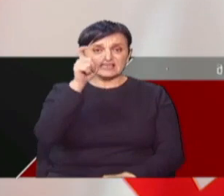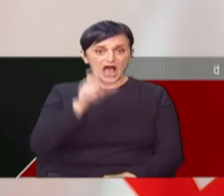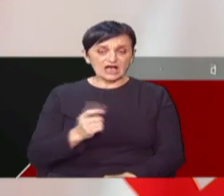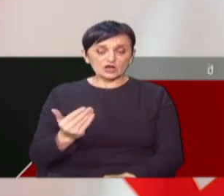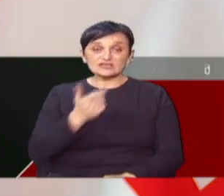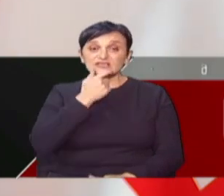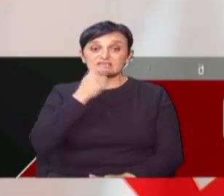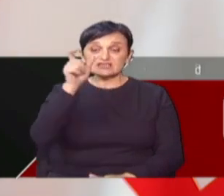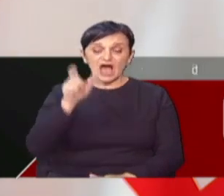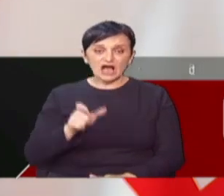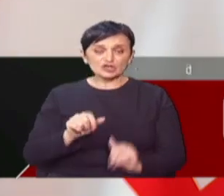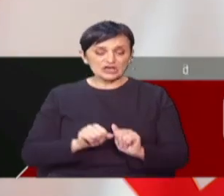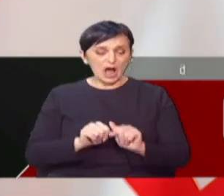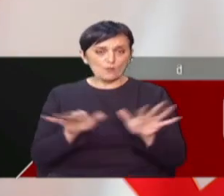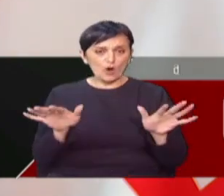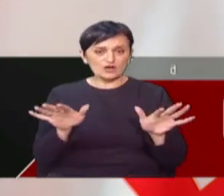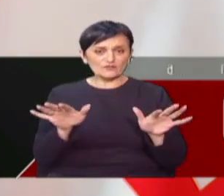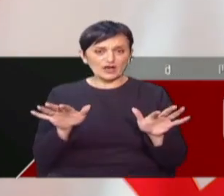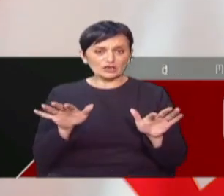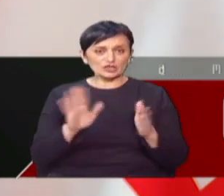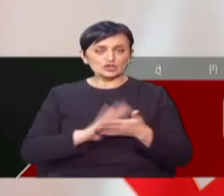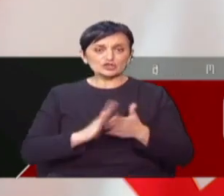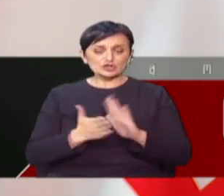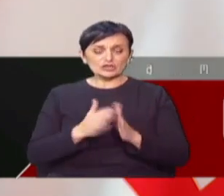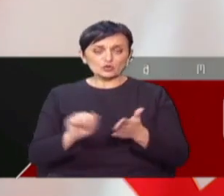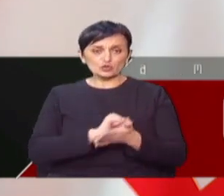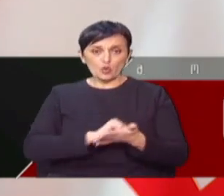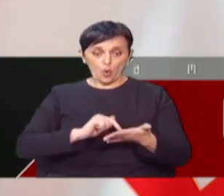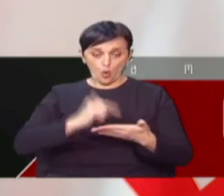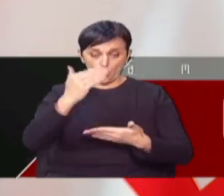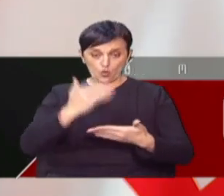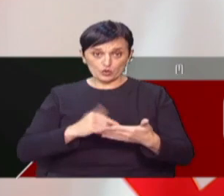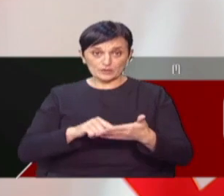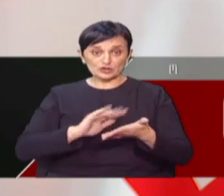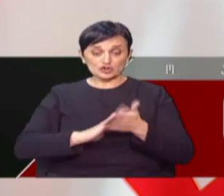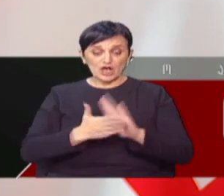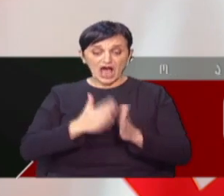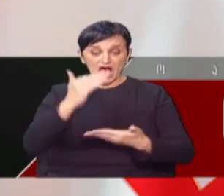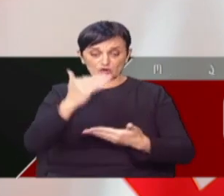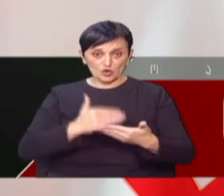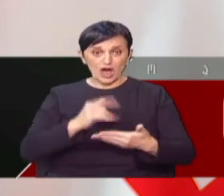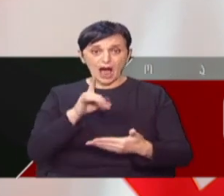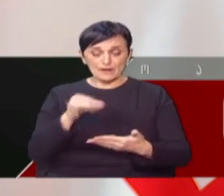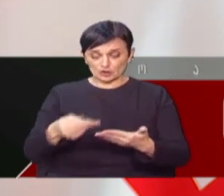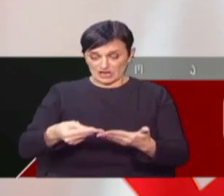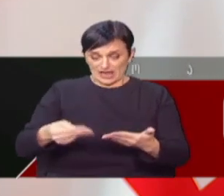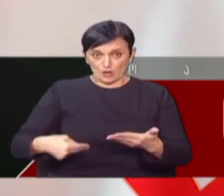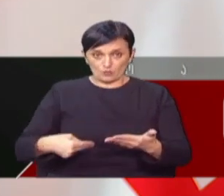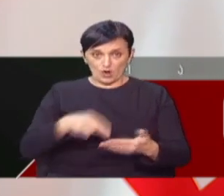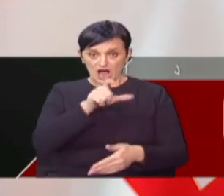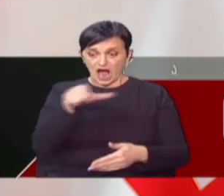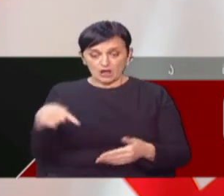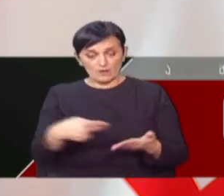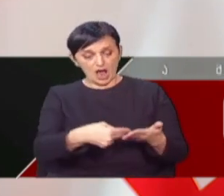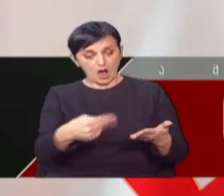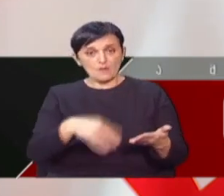Mikhail Saakashvili bakam uakvekna შეთანხმების დოკუმენტი. Ამ შეთანხმების დოკუმენტს ლევან ხაბეშვილმა მოაწერა ხელი. ამ ხალხმა არ მოაწერა